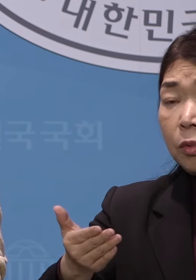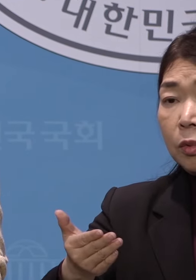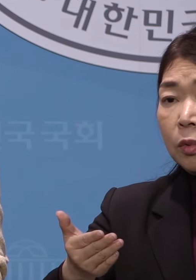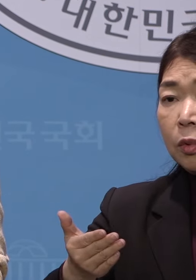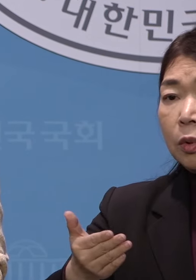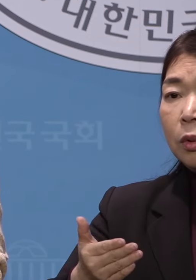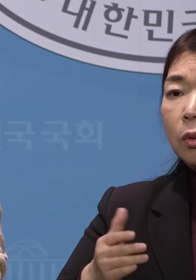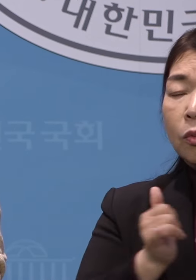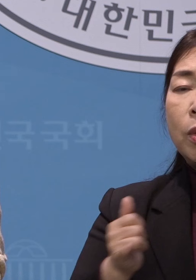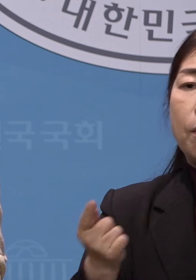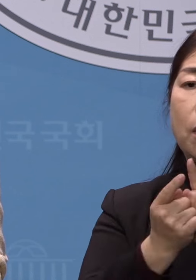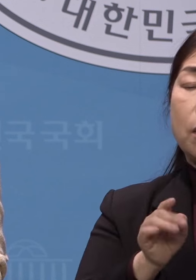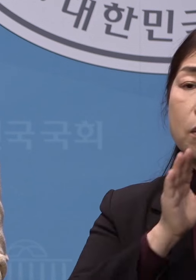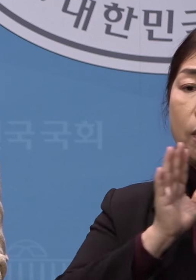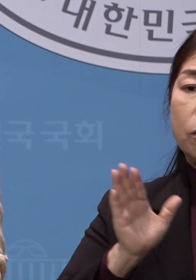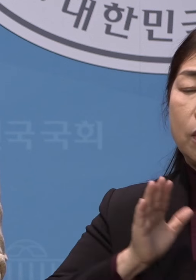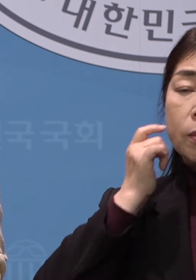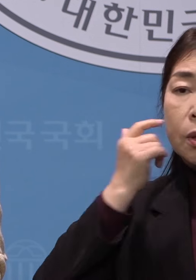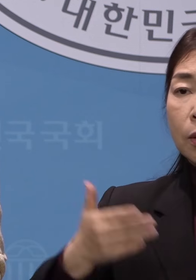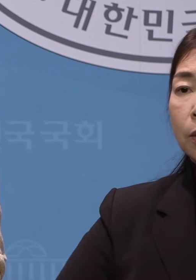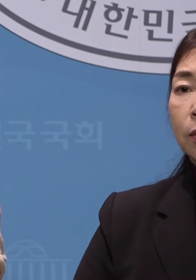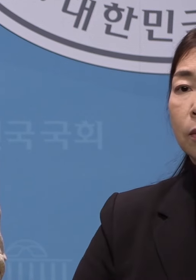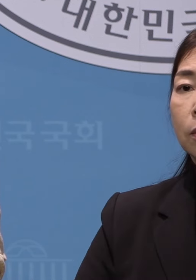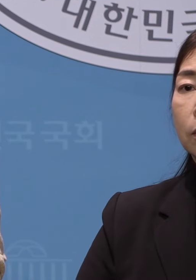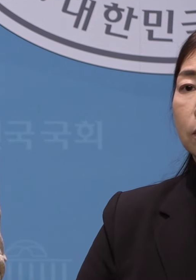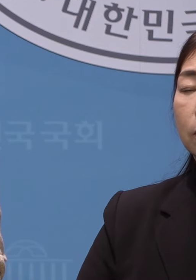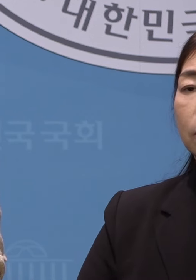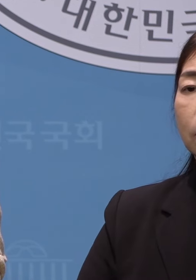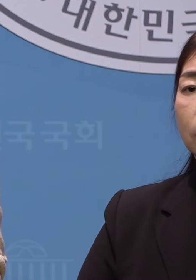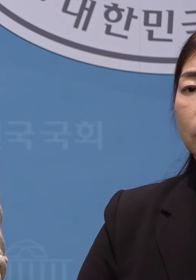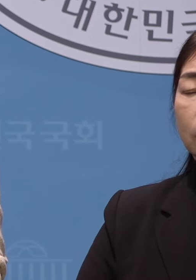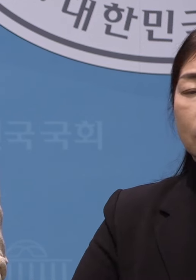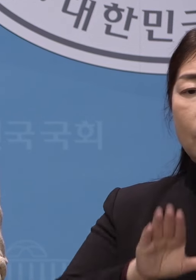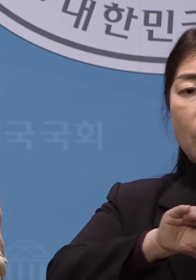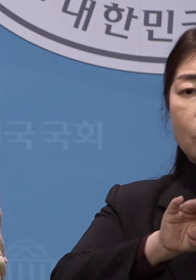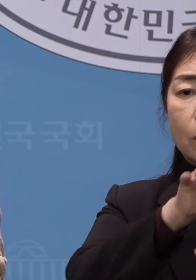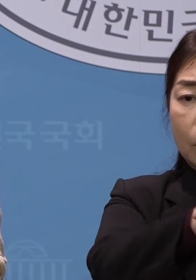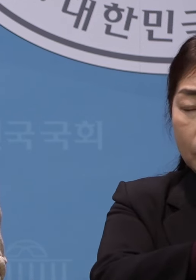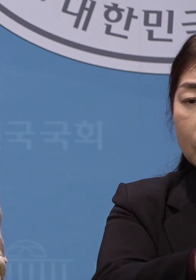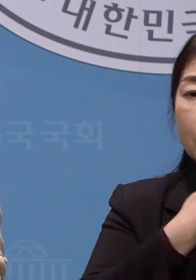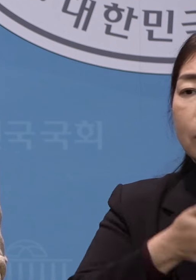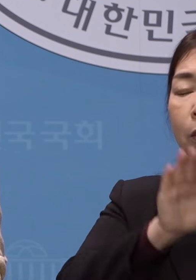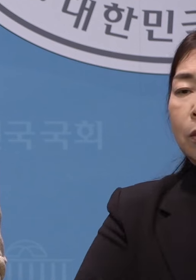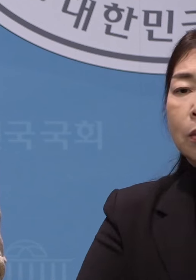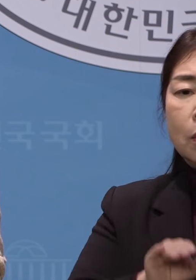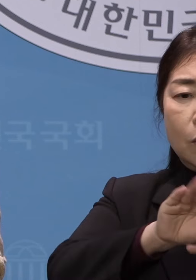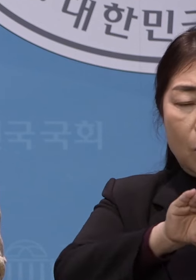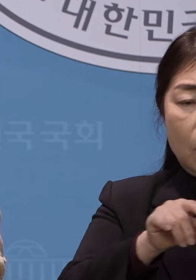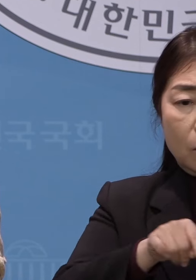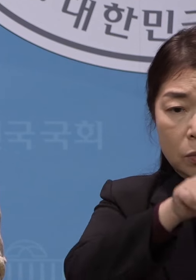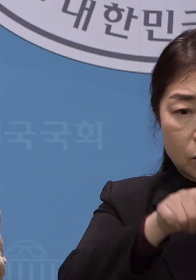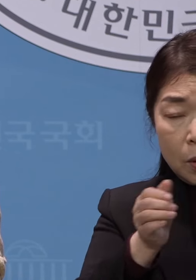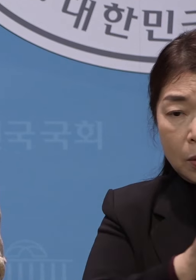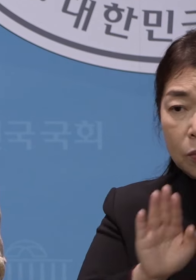두렵습니까? 땡윤 방송사와 짜고 치는 녹화 방송이 대국민 직접 소통입니까? 윤석열